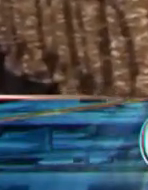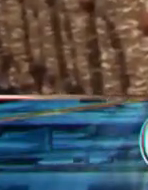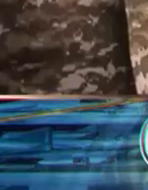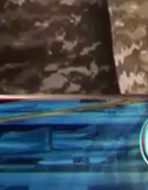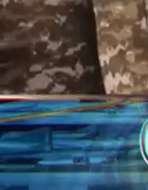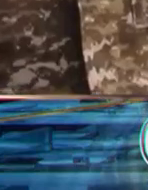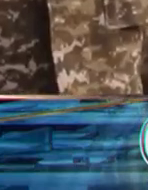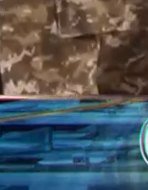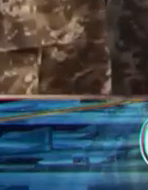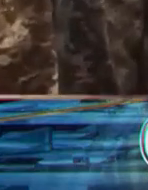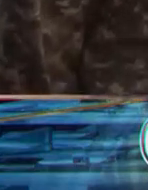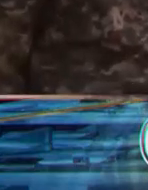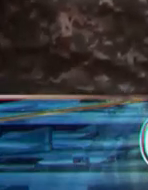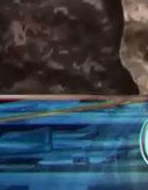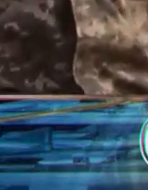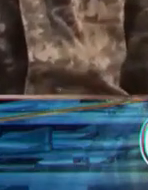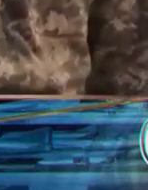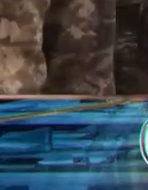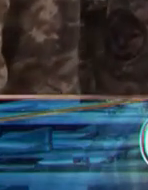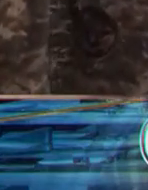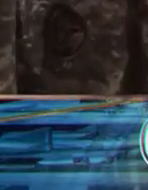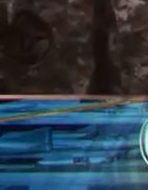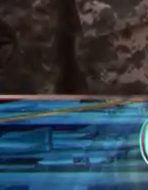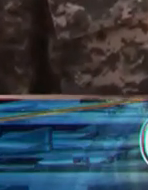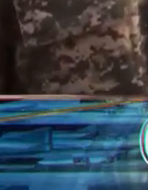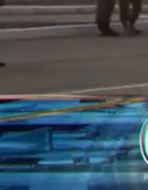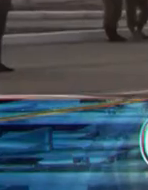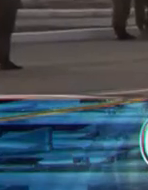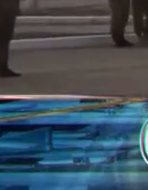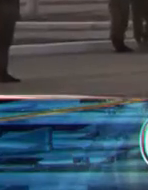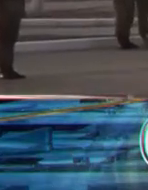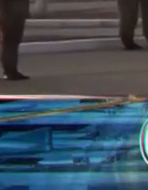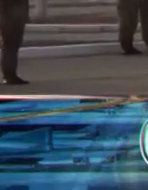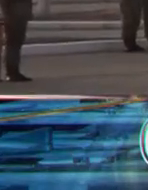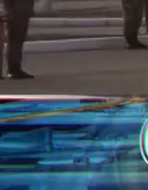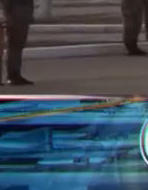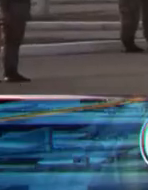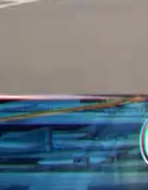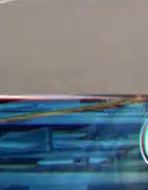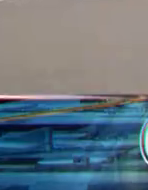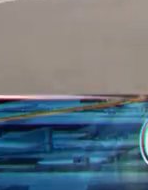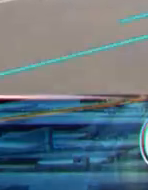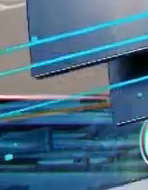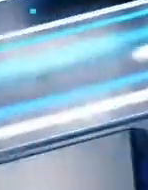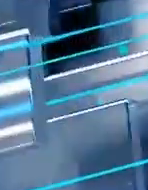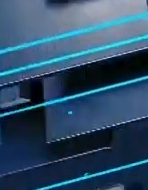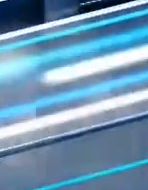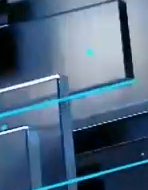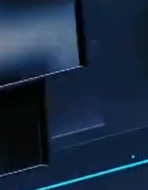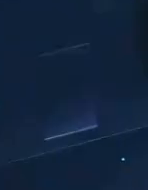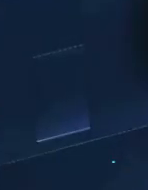«Прощай, боевое знамя». В десантно-штурмовых Талдыкурганского гарнизона чествовали отправленных в запас.